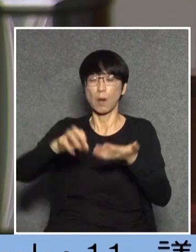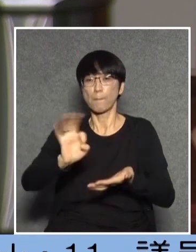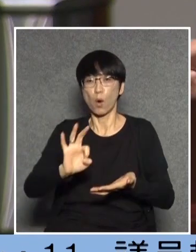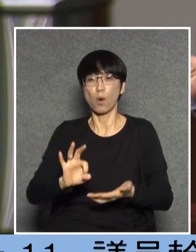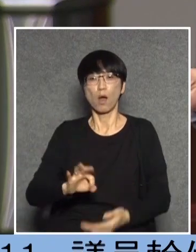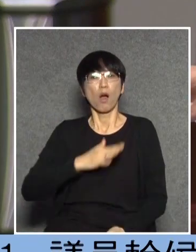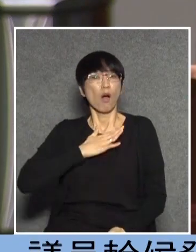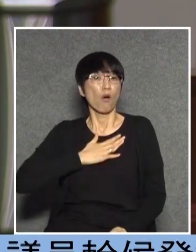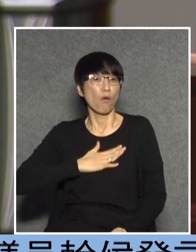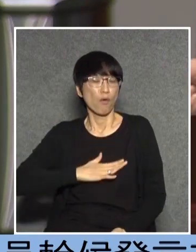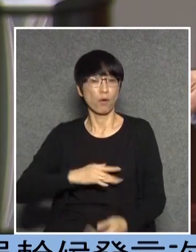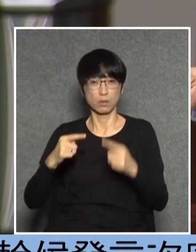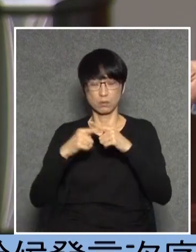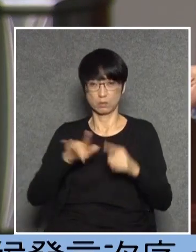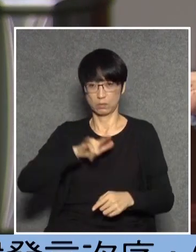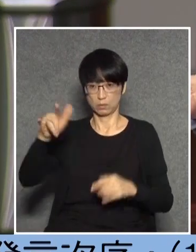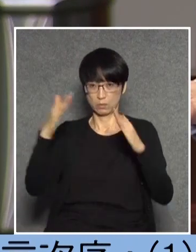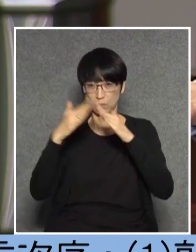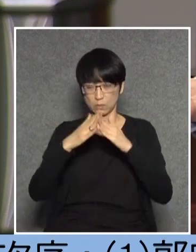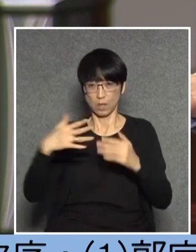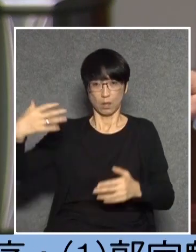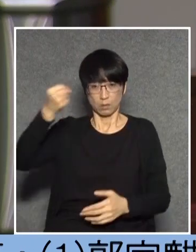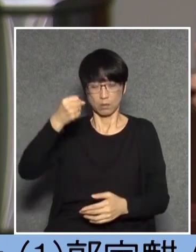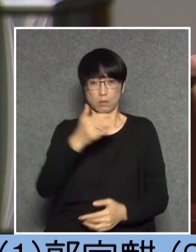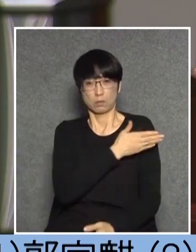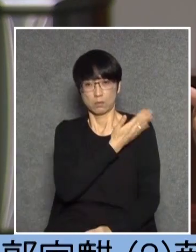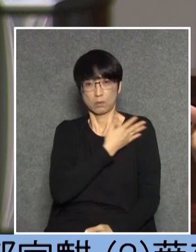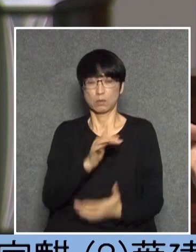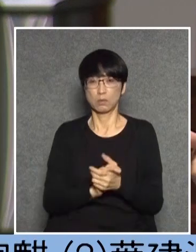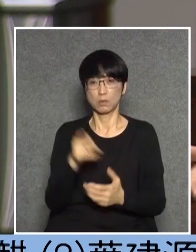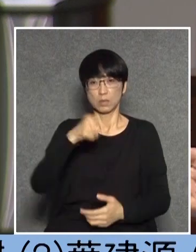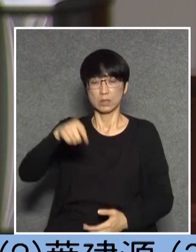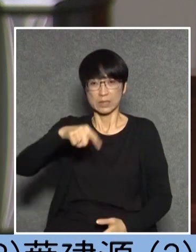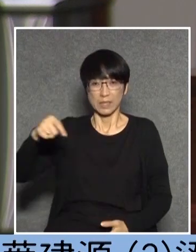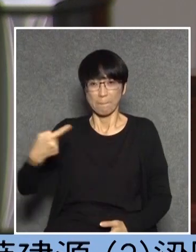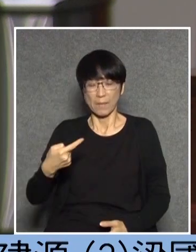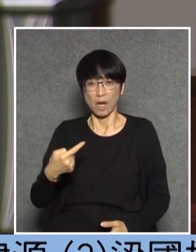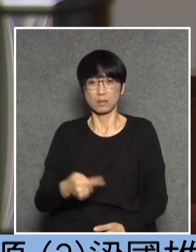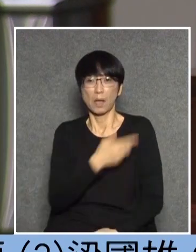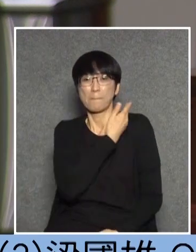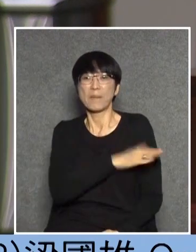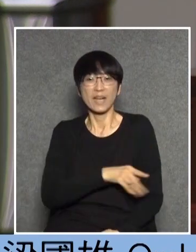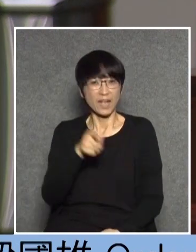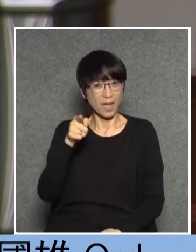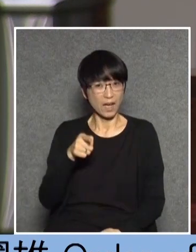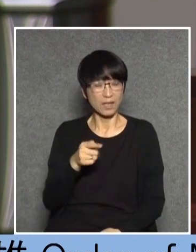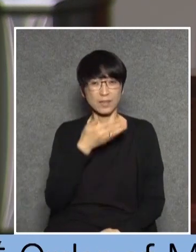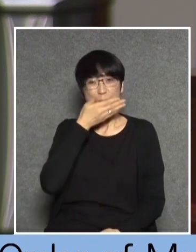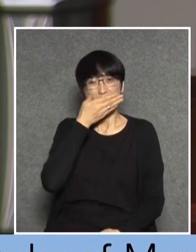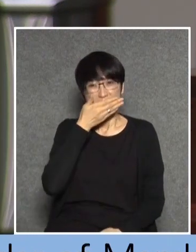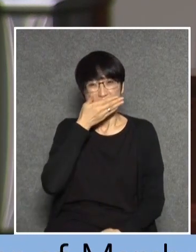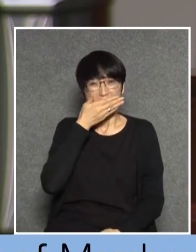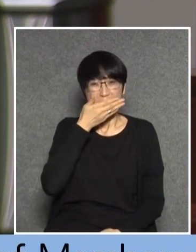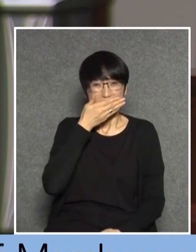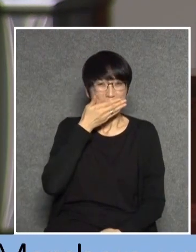嘅。嗱，嗰啲民航處長首長級官員都係啊，你諗下，攞成1000万走頭嘅啦，話知你啦，係咪？諗住半杯酒